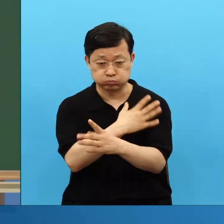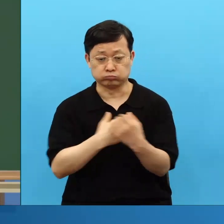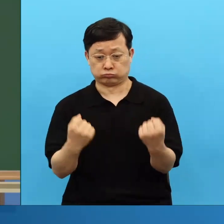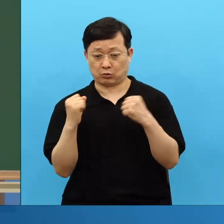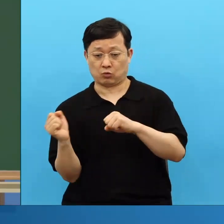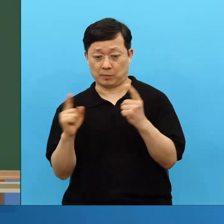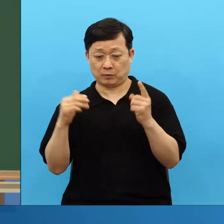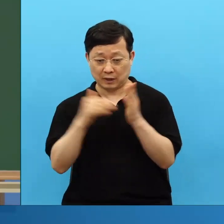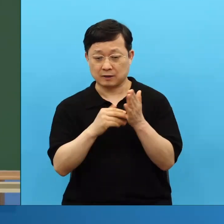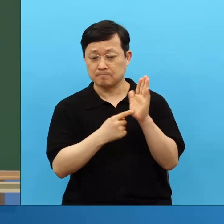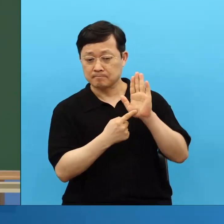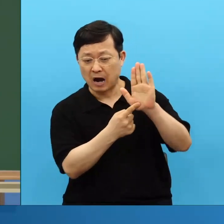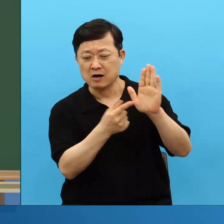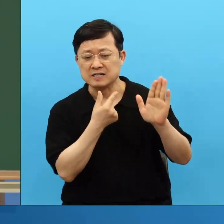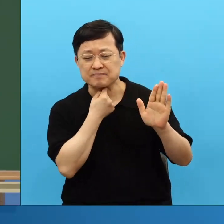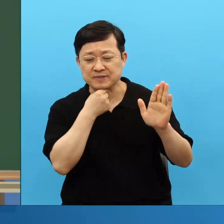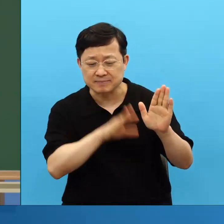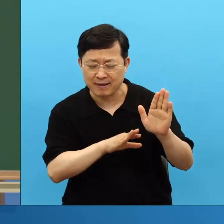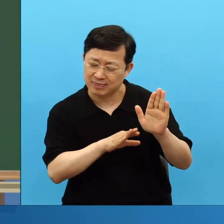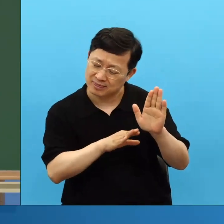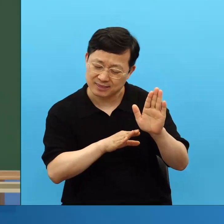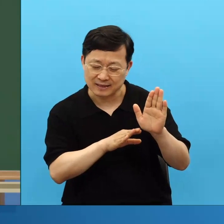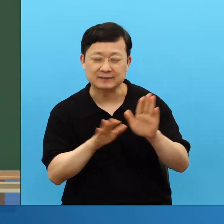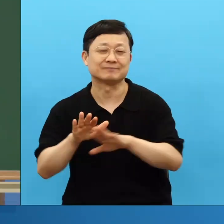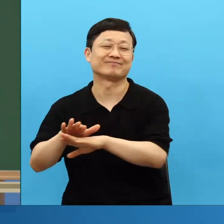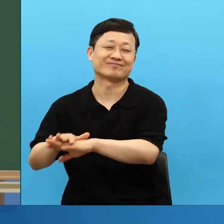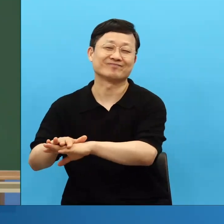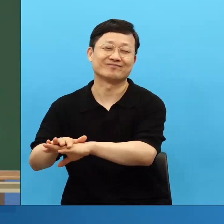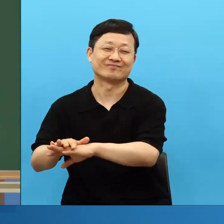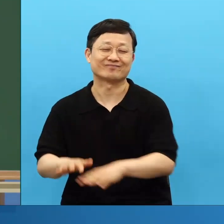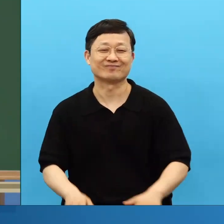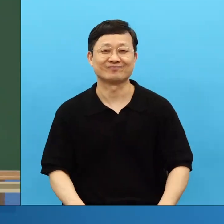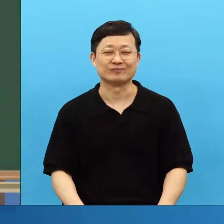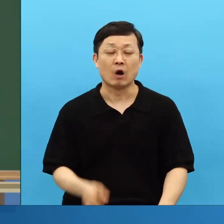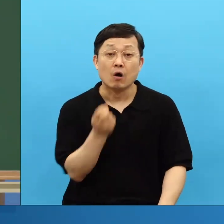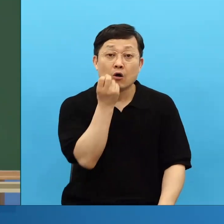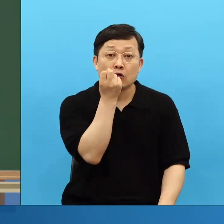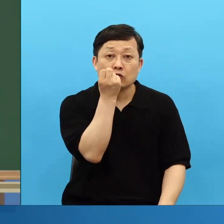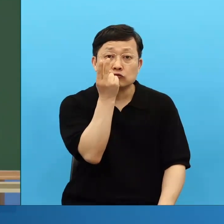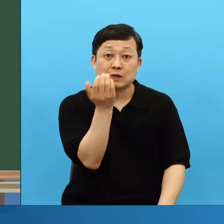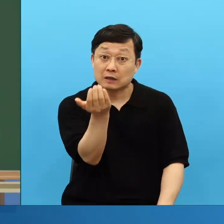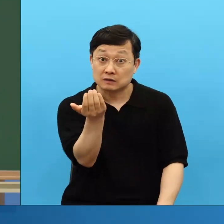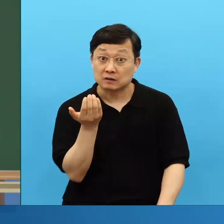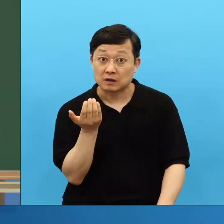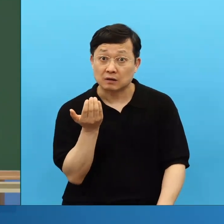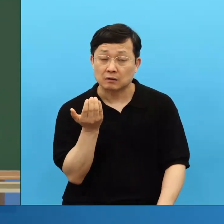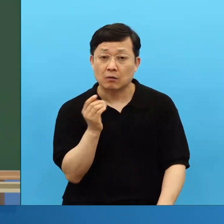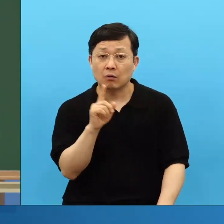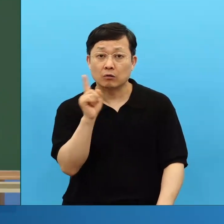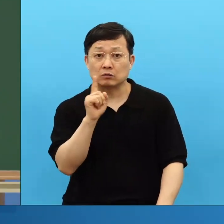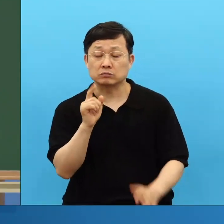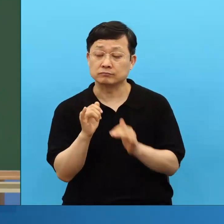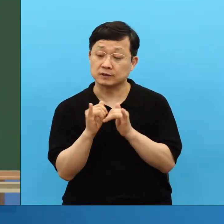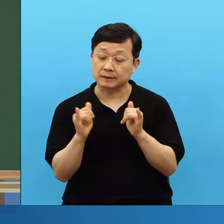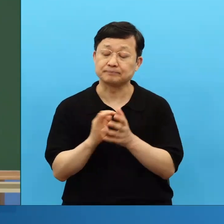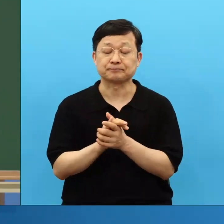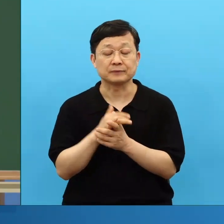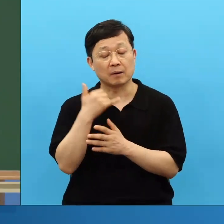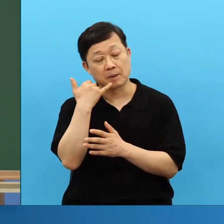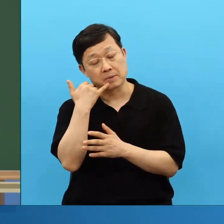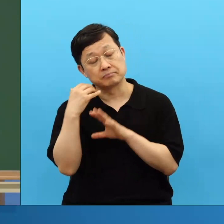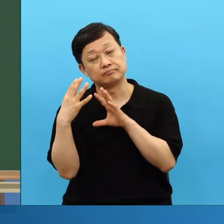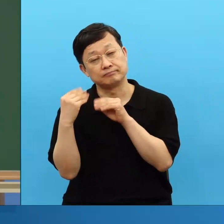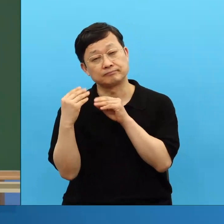하고 얼마 전에 한 2달 전에 어떤 친구와 제가 통화를